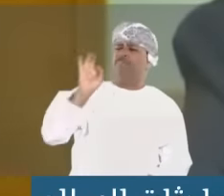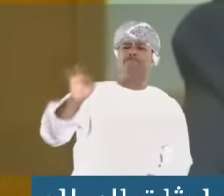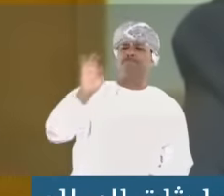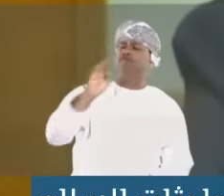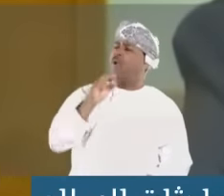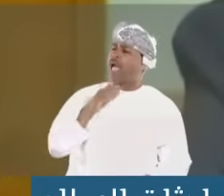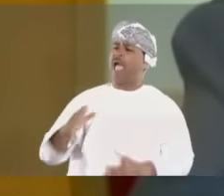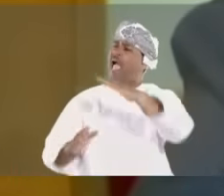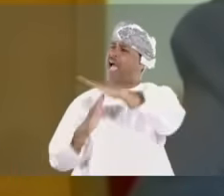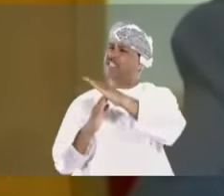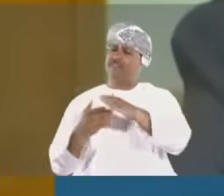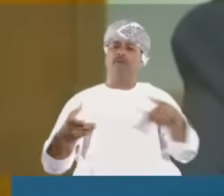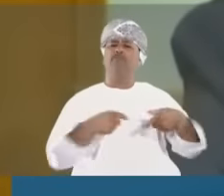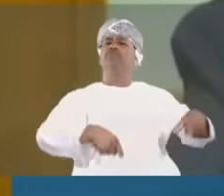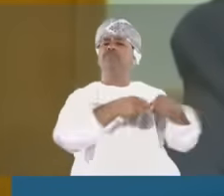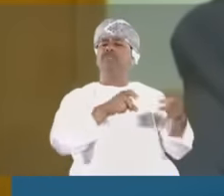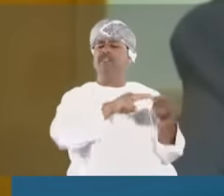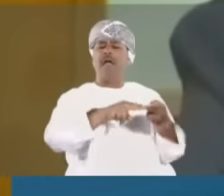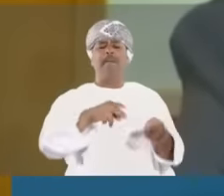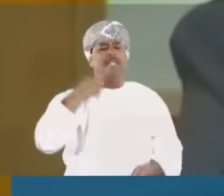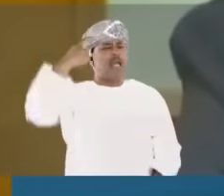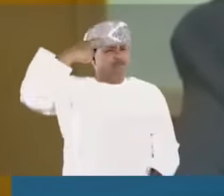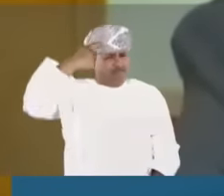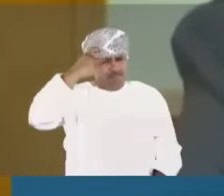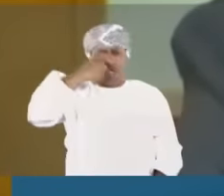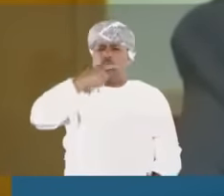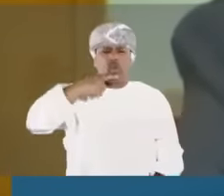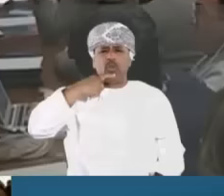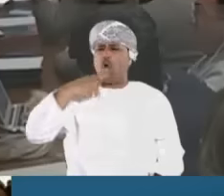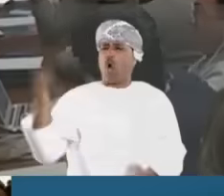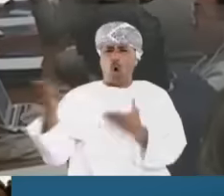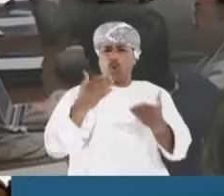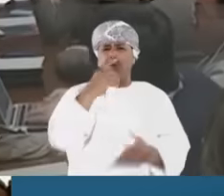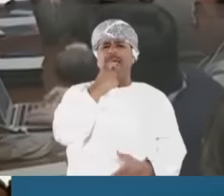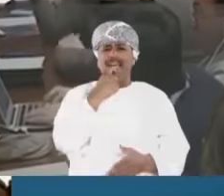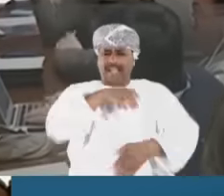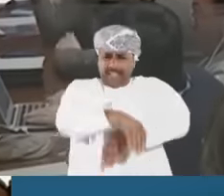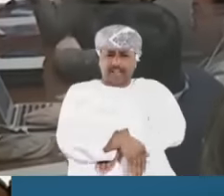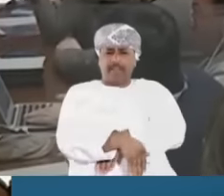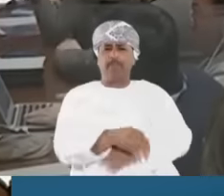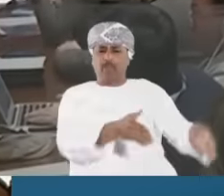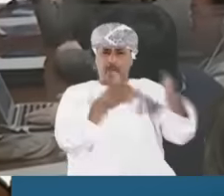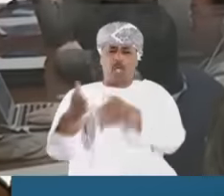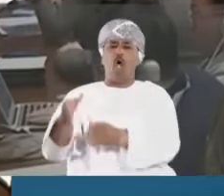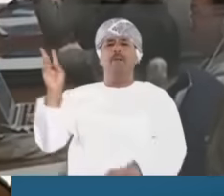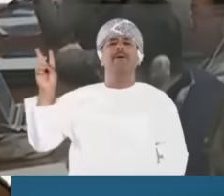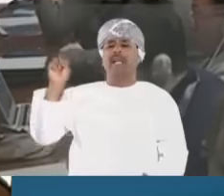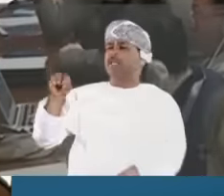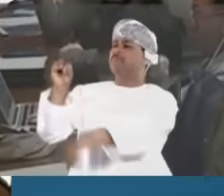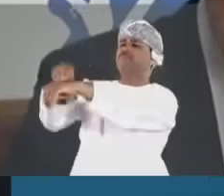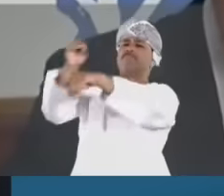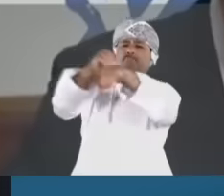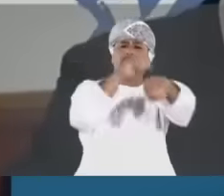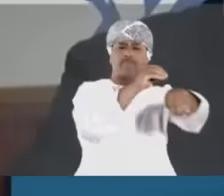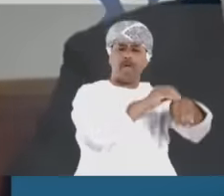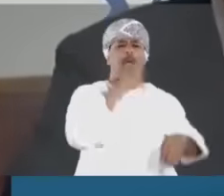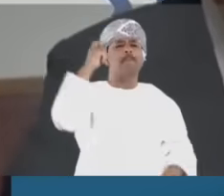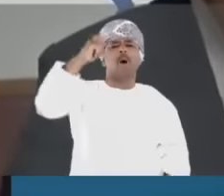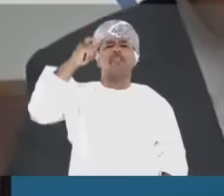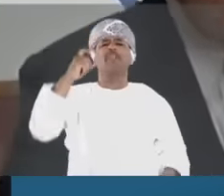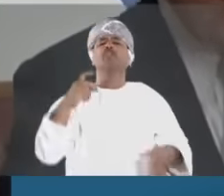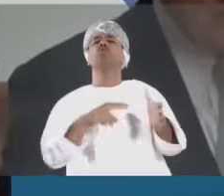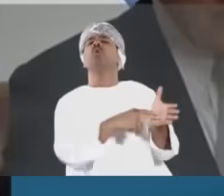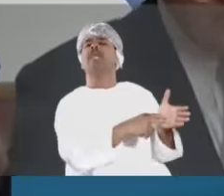بمقاطعة المحادثات إذا أصرت روسيا على حضور الأكراد. الأمم المتحدة أرسلت دعوات إلى المعارضين